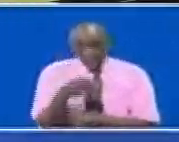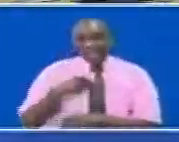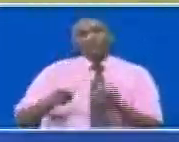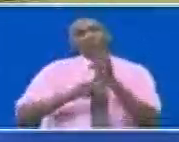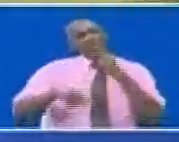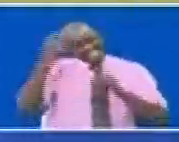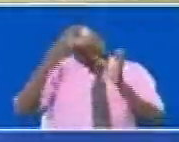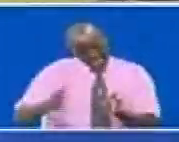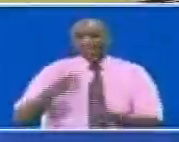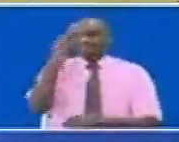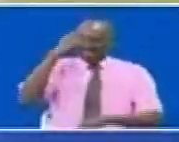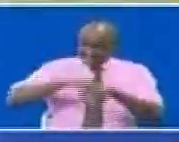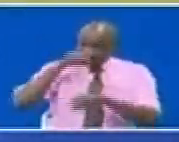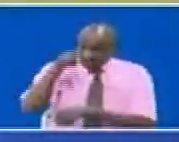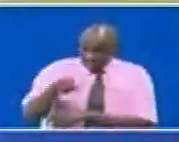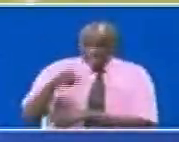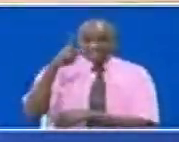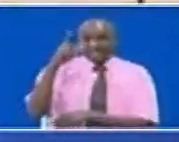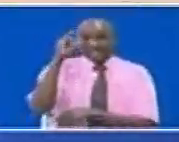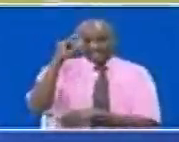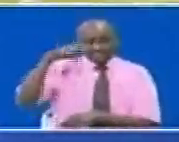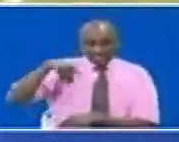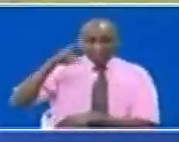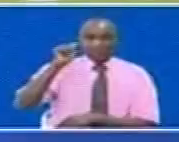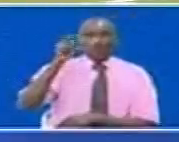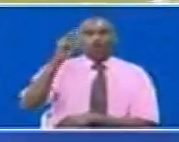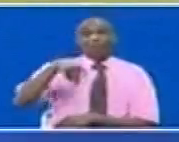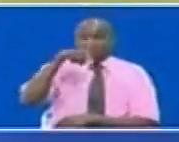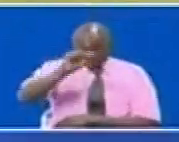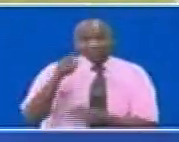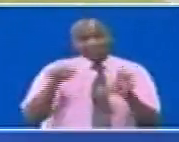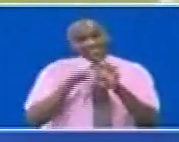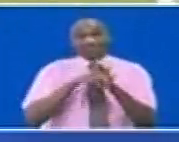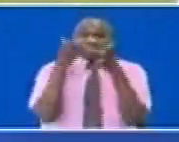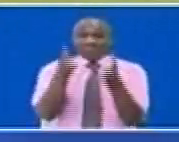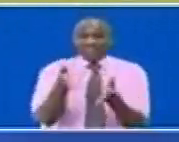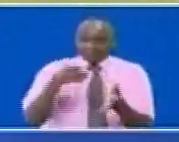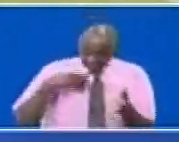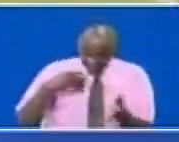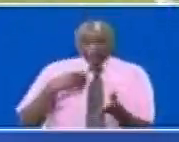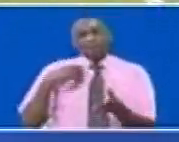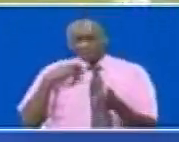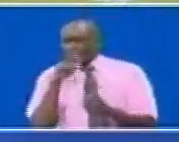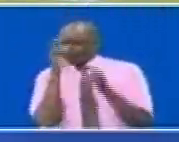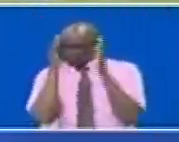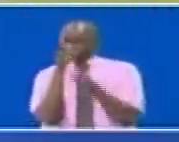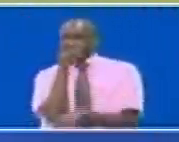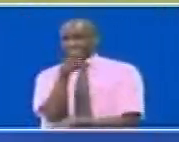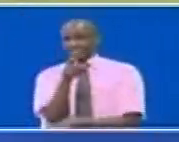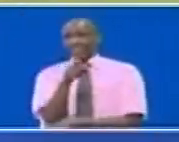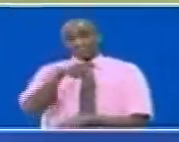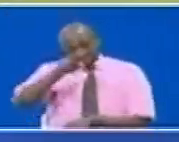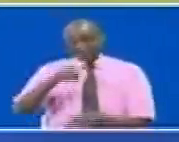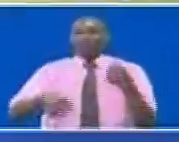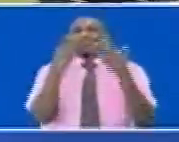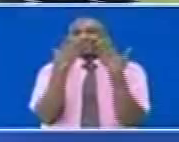dunia mara tatu katika mbio hizo Asbel Kiprop akiwa kati ya wanariadha ambao walielekezwa macho sana, na akaweza kuibuka mshindi